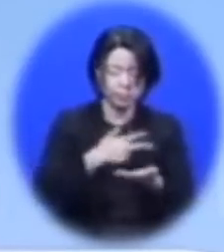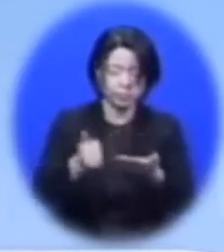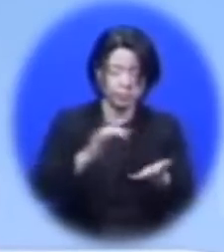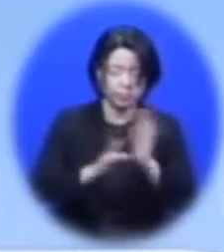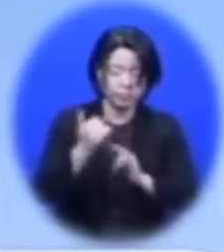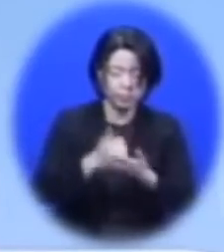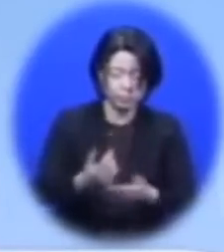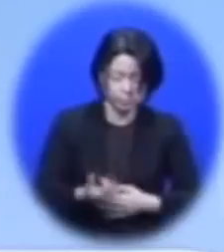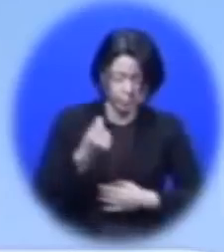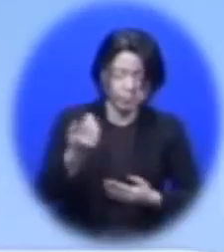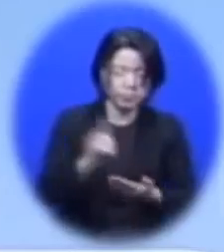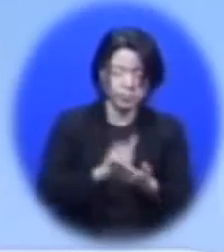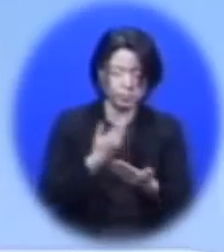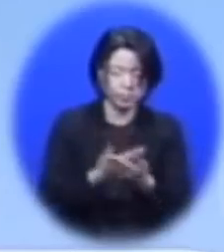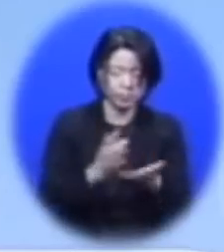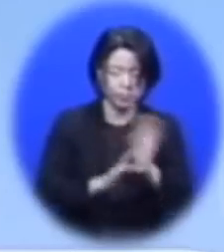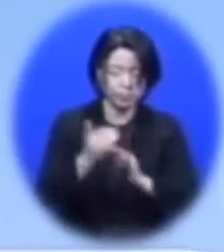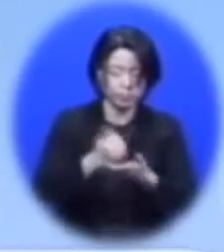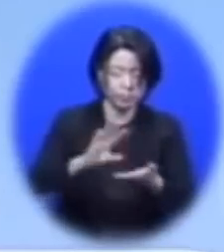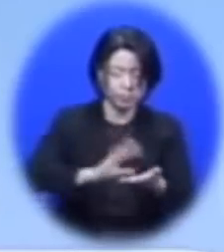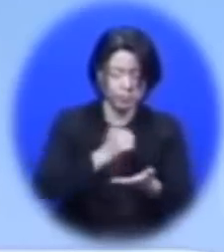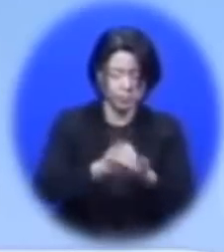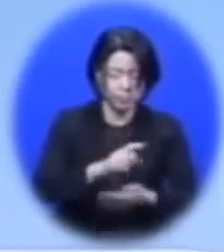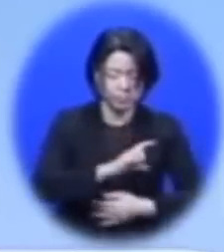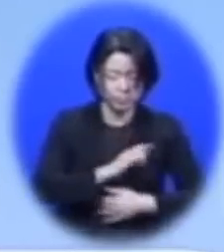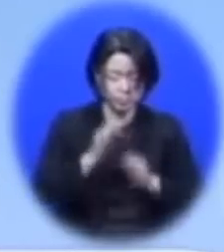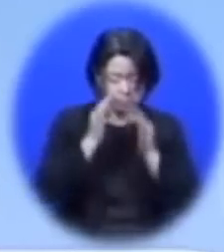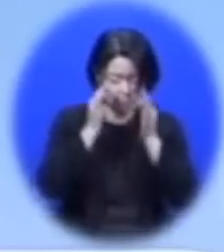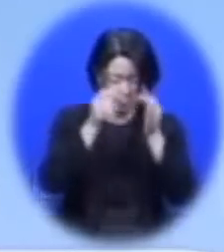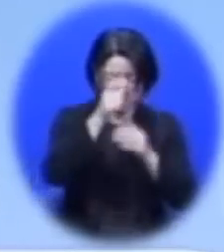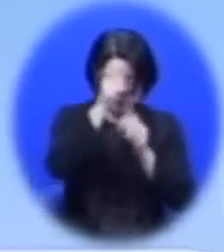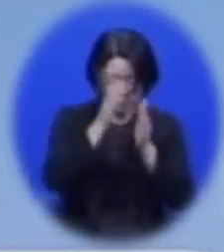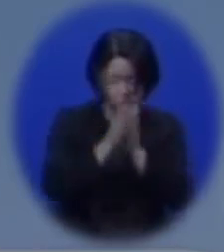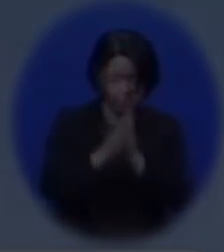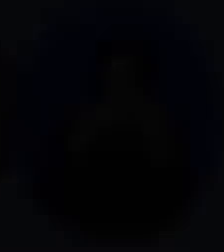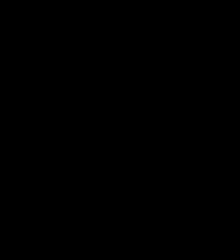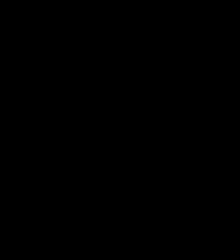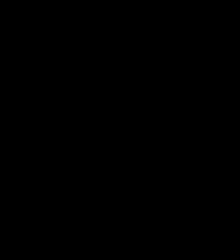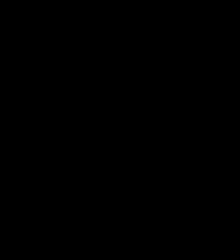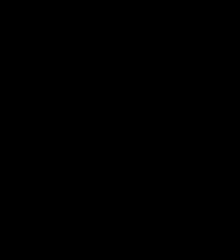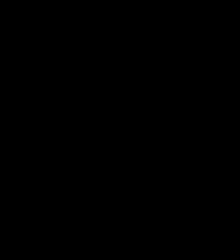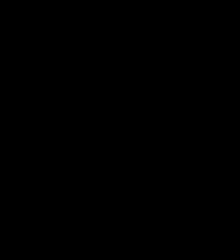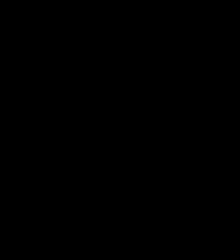오시옵소서. 예수 그리스도 이름으로 간절히 기도합니다. 아멘.